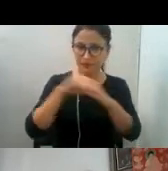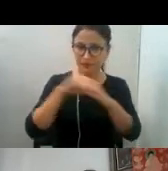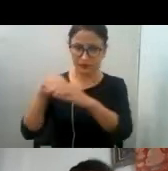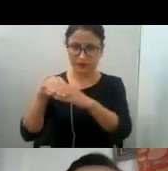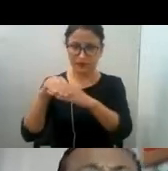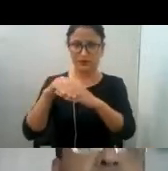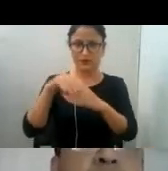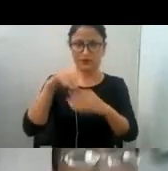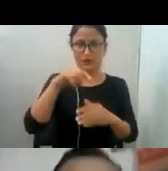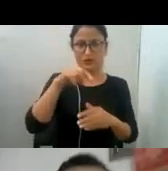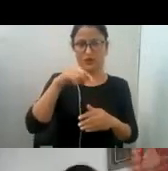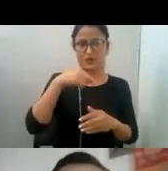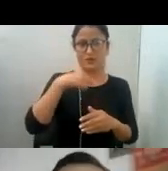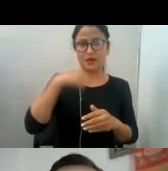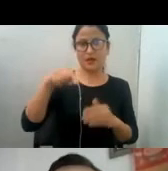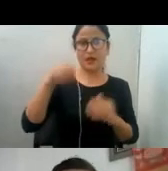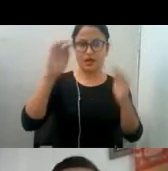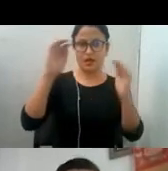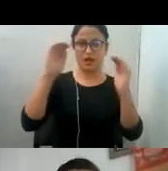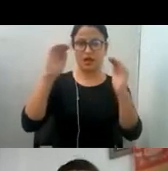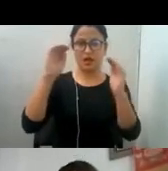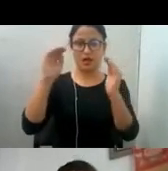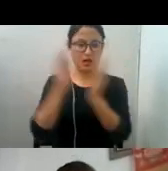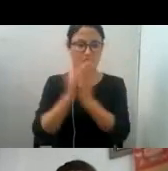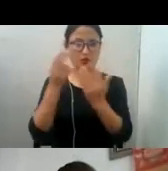दिदीहरूले यहाँ ल्याउनु भयो. यहाँ ल्याएपछि